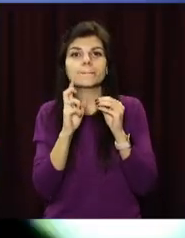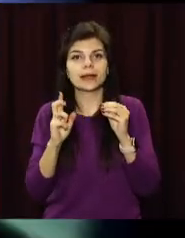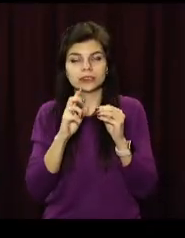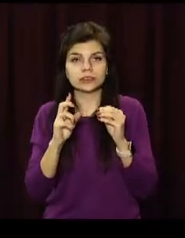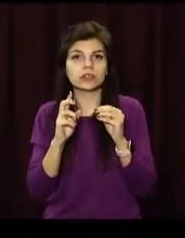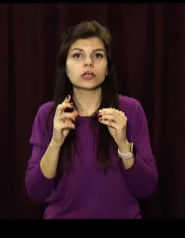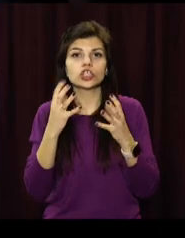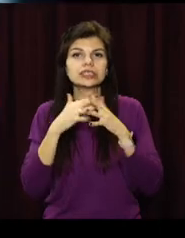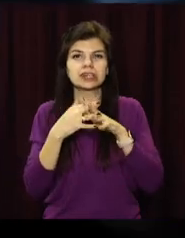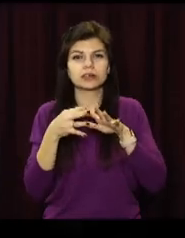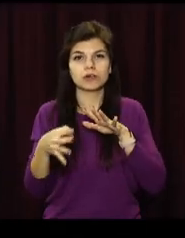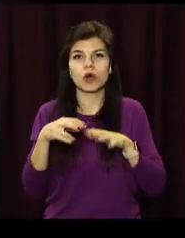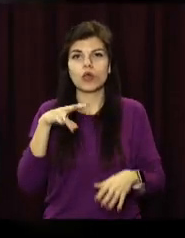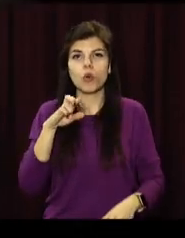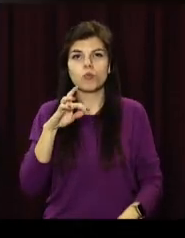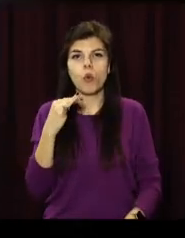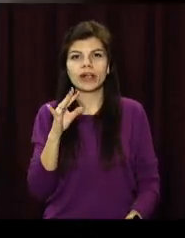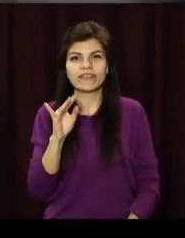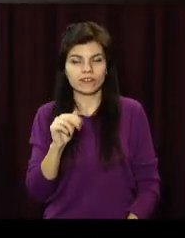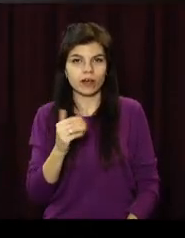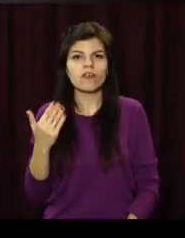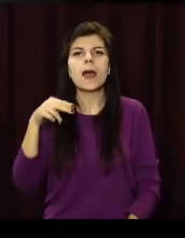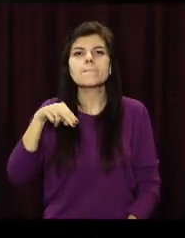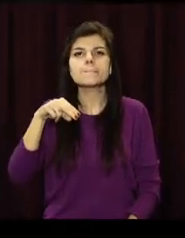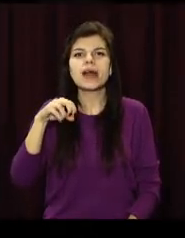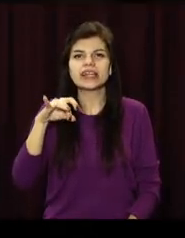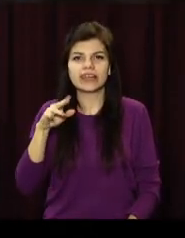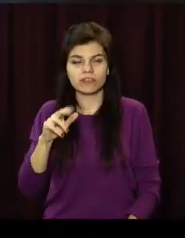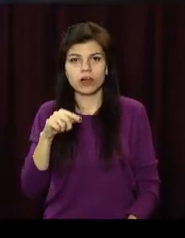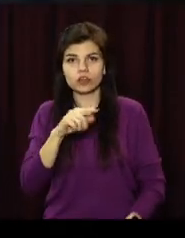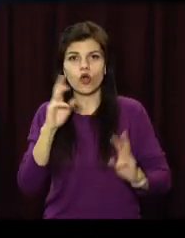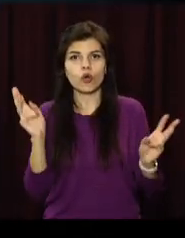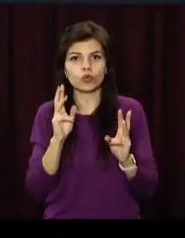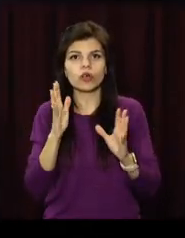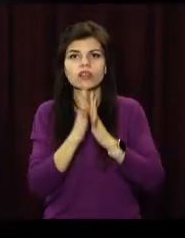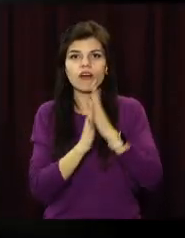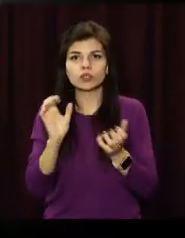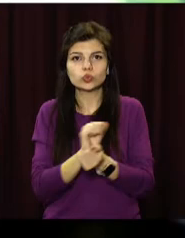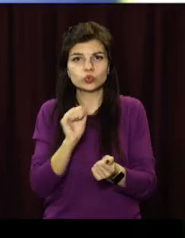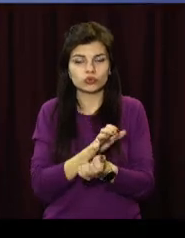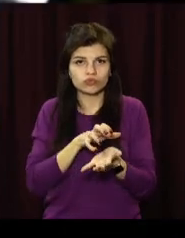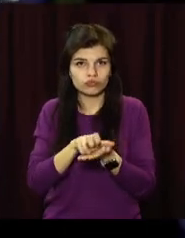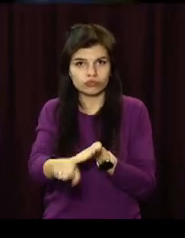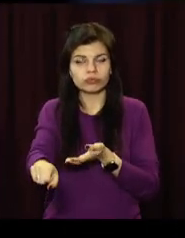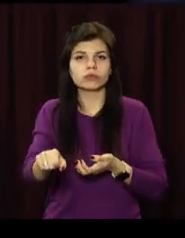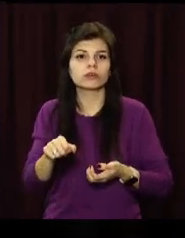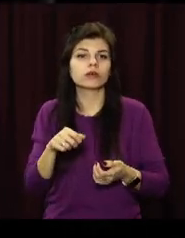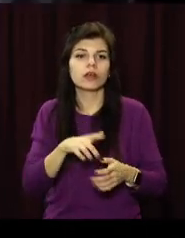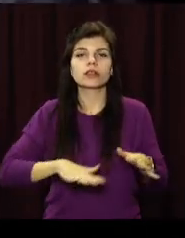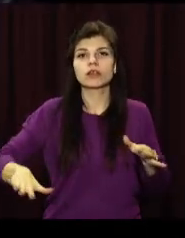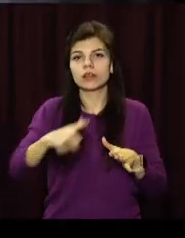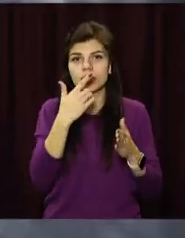поблизу селища Лубойківка Петриківського району. Вогонь знищив суху траву та очерет на ділянці